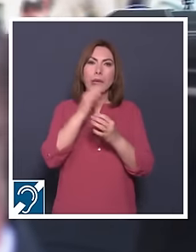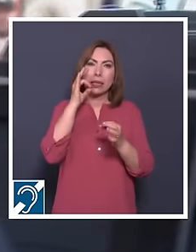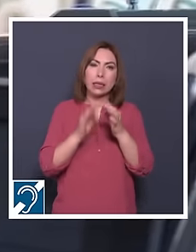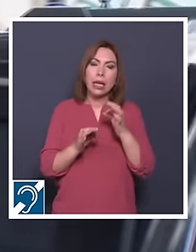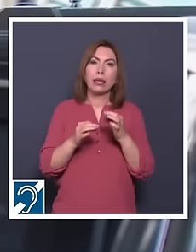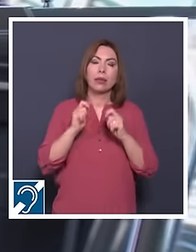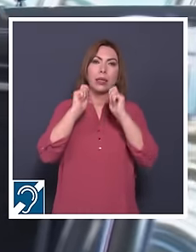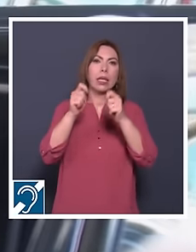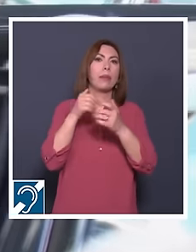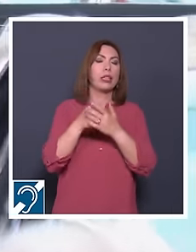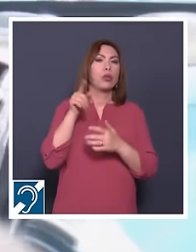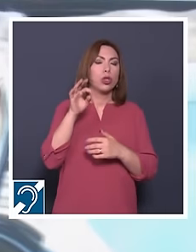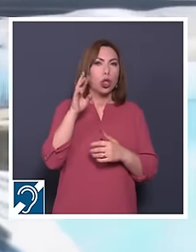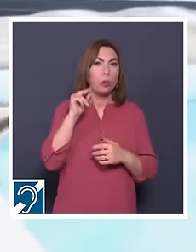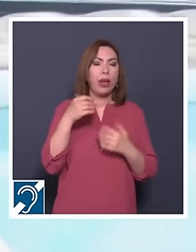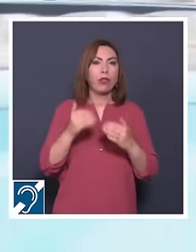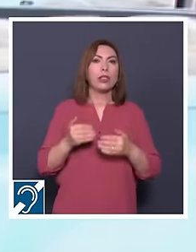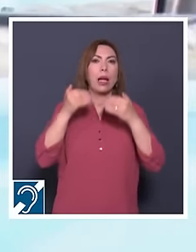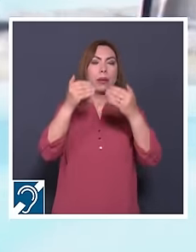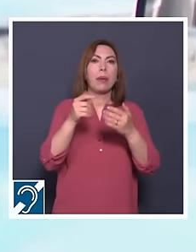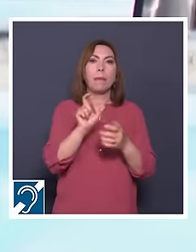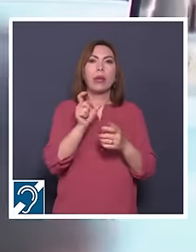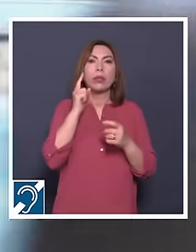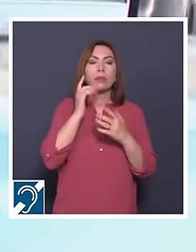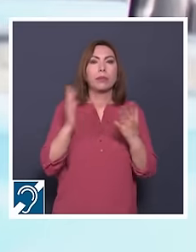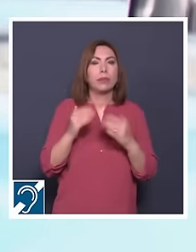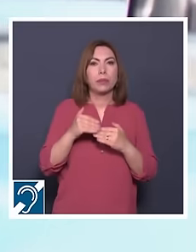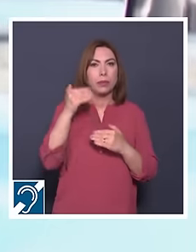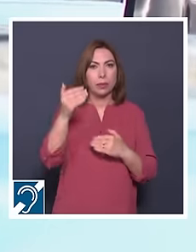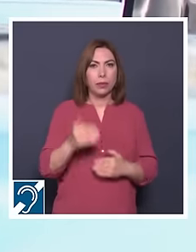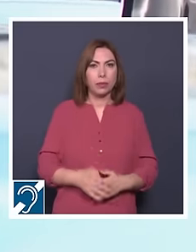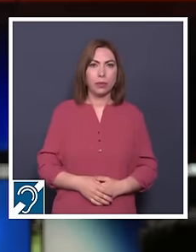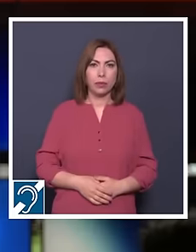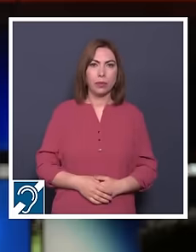clasificate, intentat lui Donald Trump, a fost amânat pe perioadă nedeterminată.